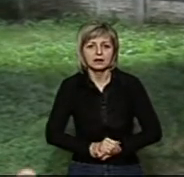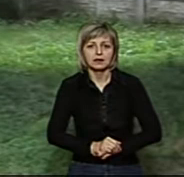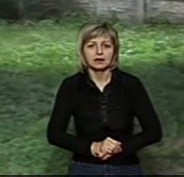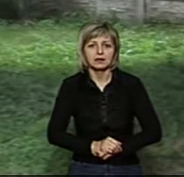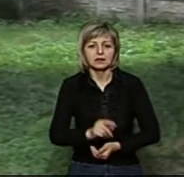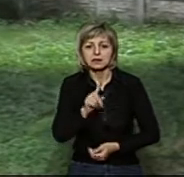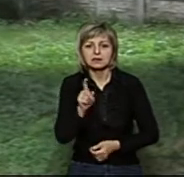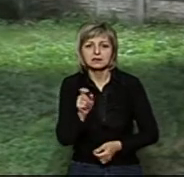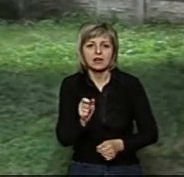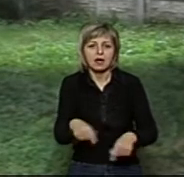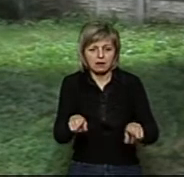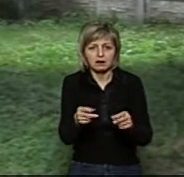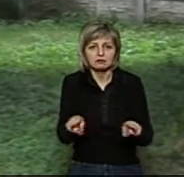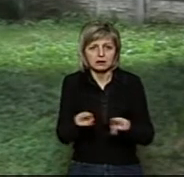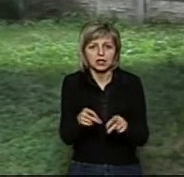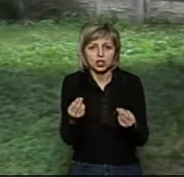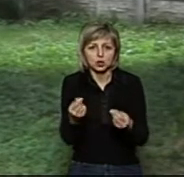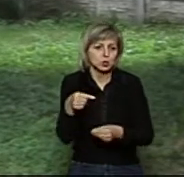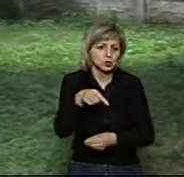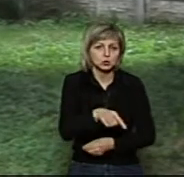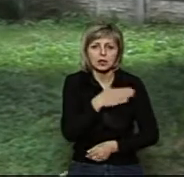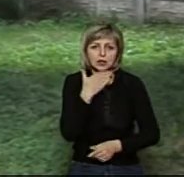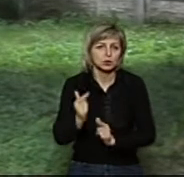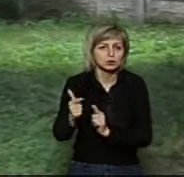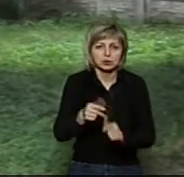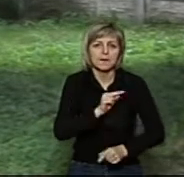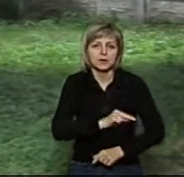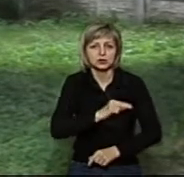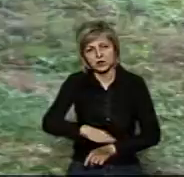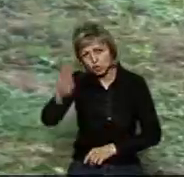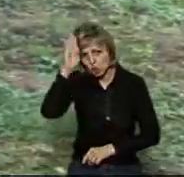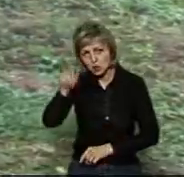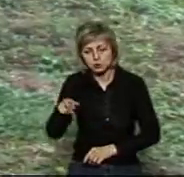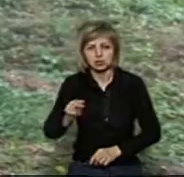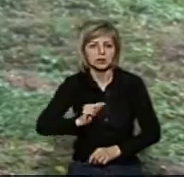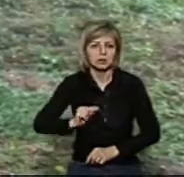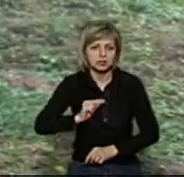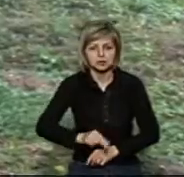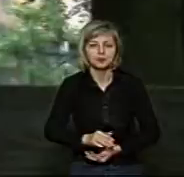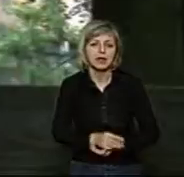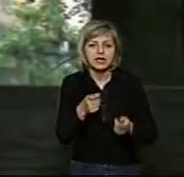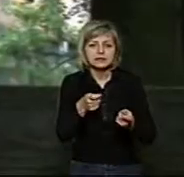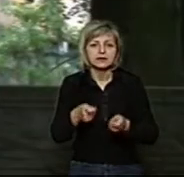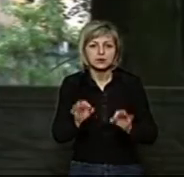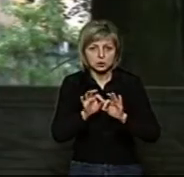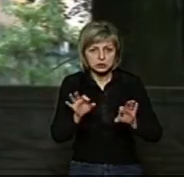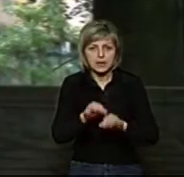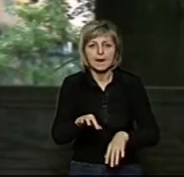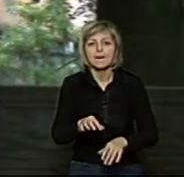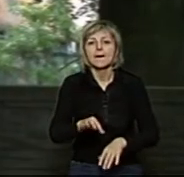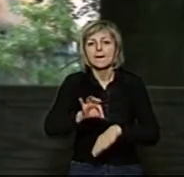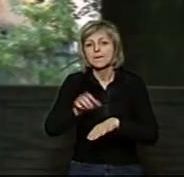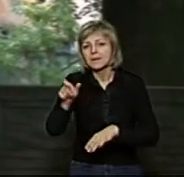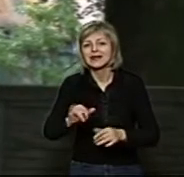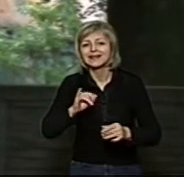такі гроші не хочуть іти устраюватись мужчини працювати. Володимир Терлецький каже, пацієнт із села